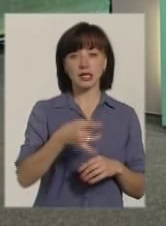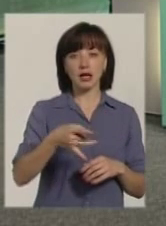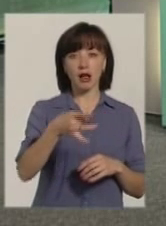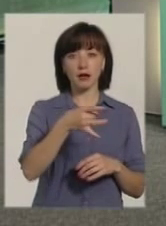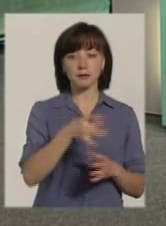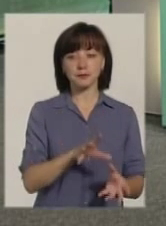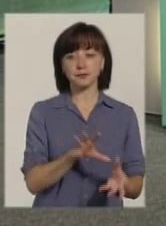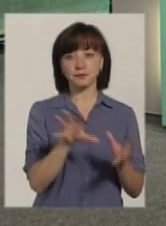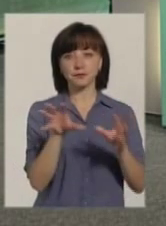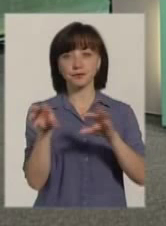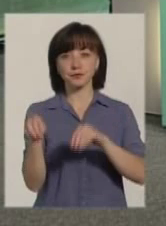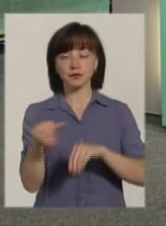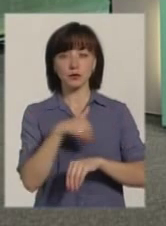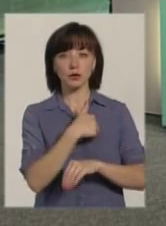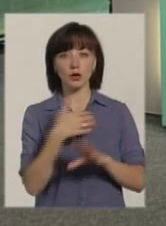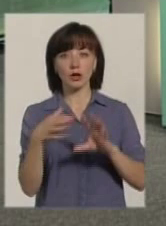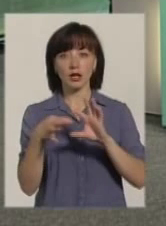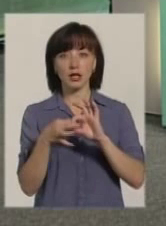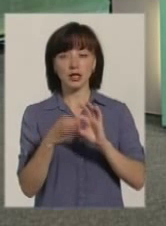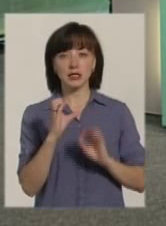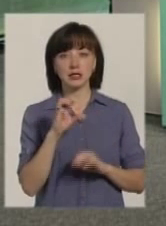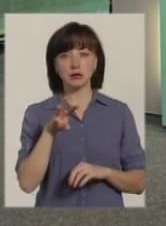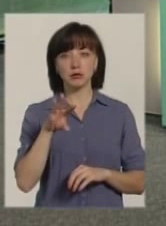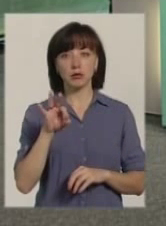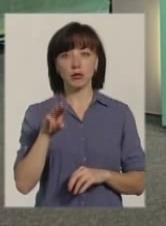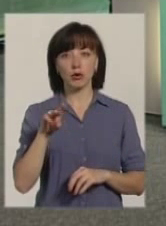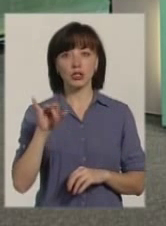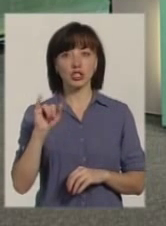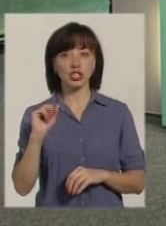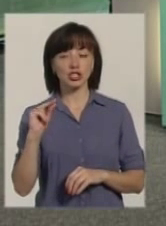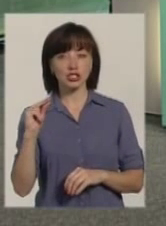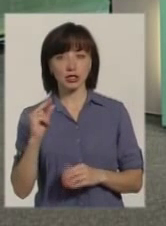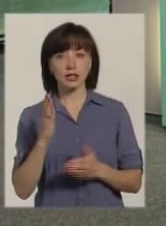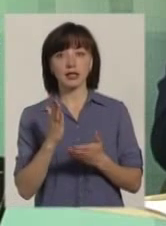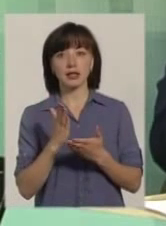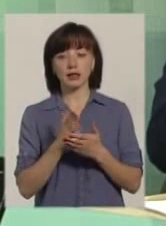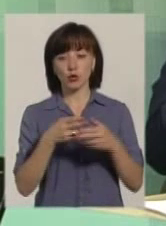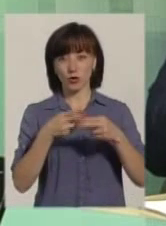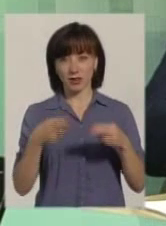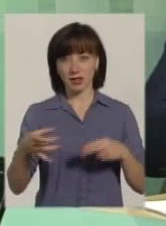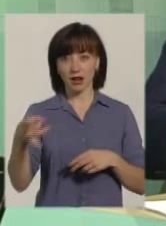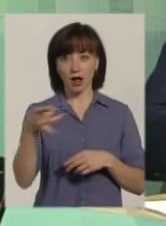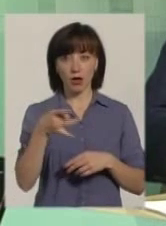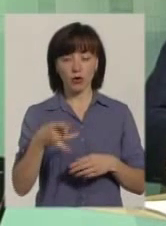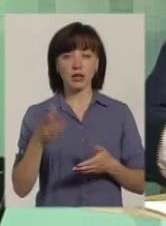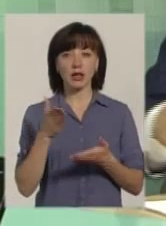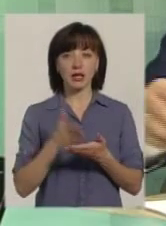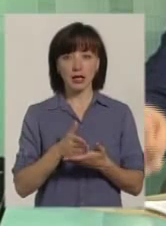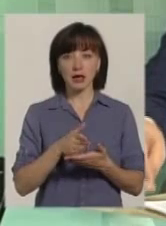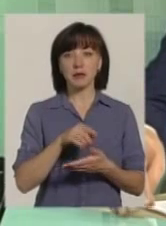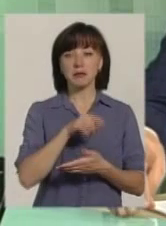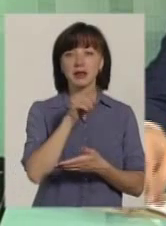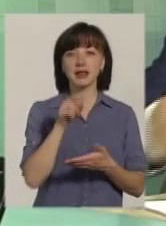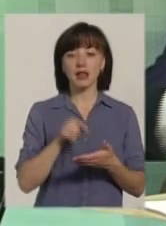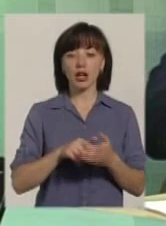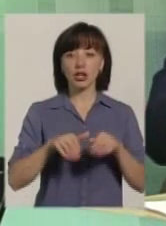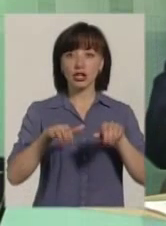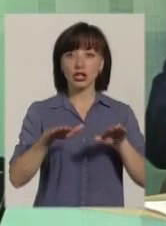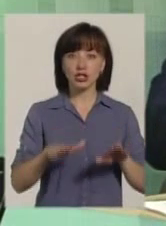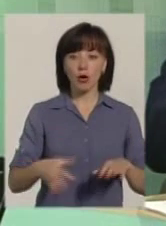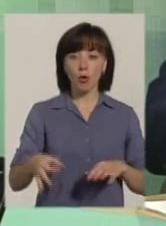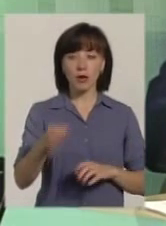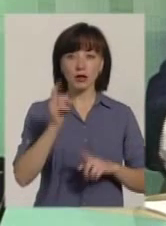до об'єднаної громади Смотрича, яке вже в Донецькому районі, є питання прийняття рішення. Треба рішення обласної